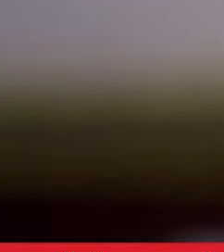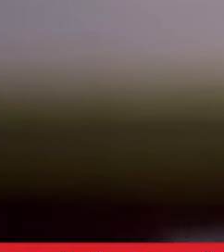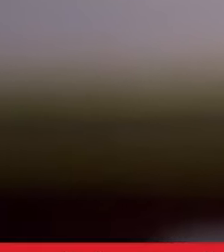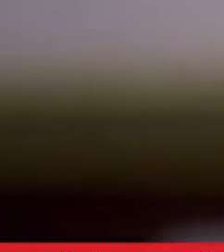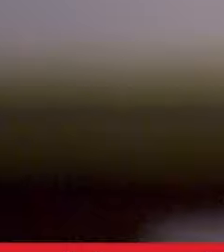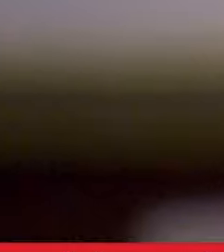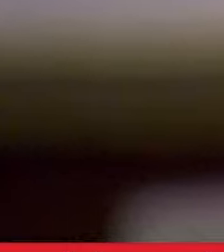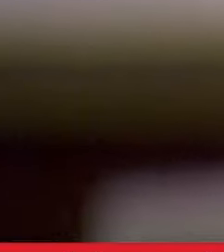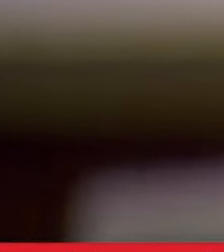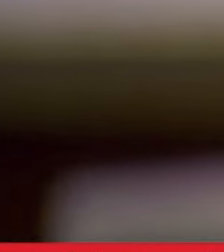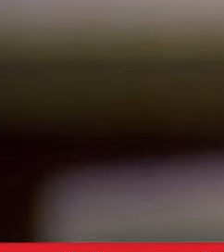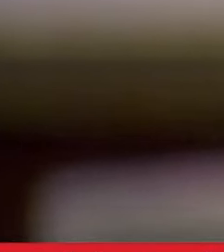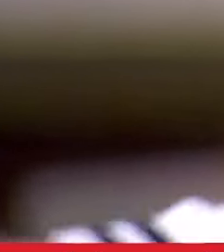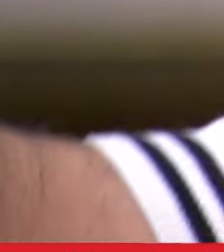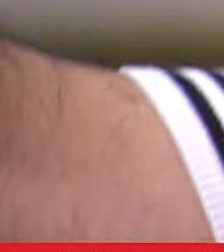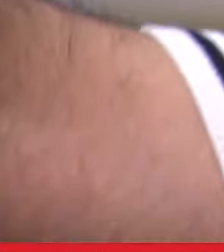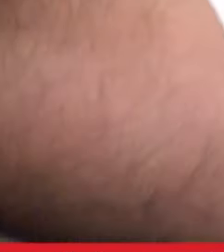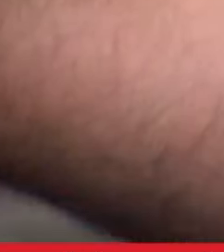وبين أساها